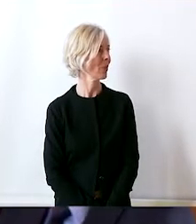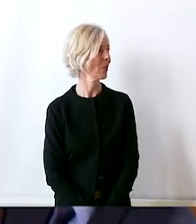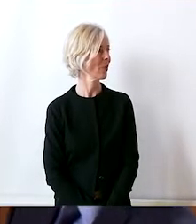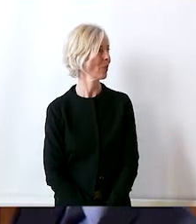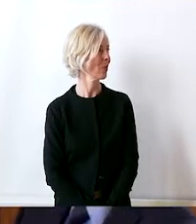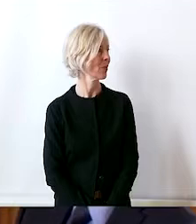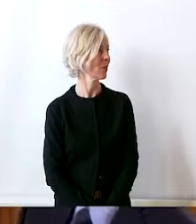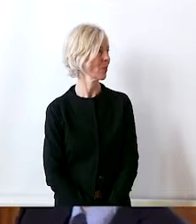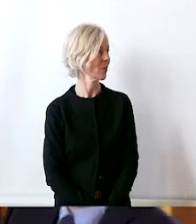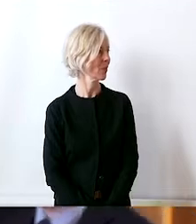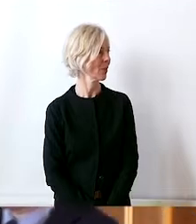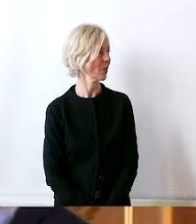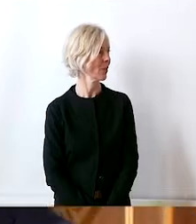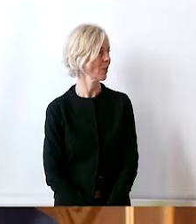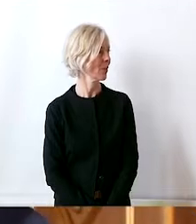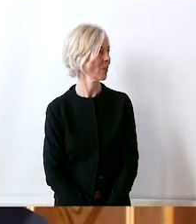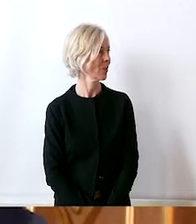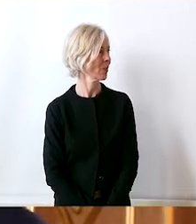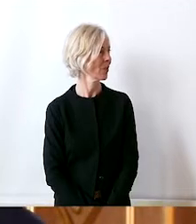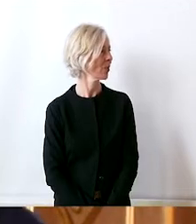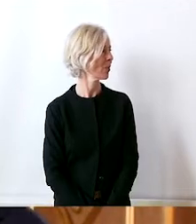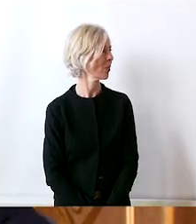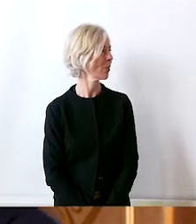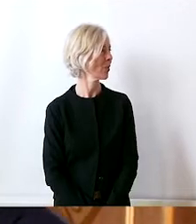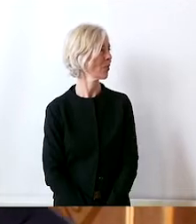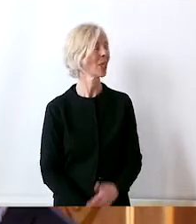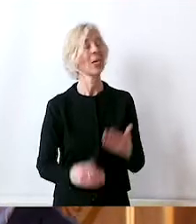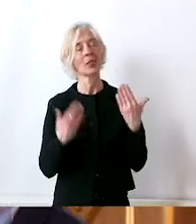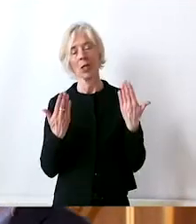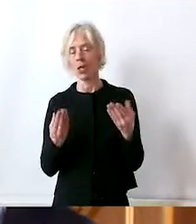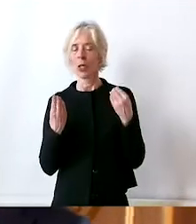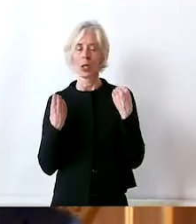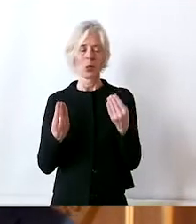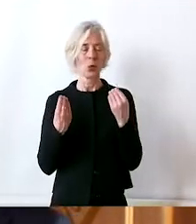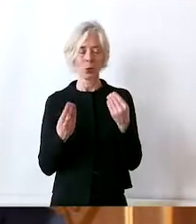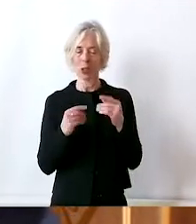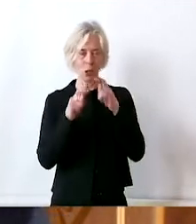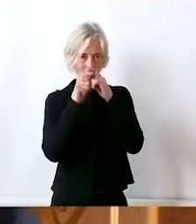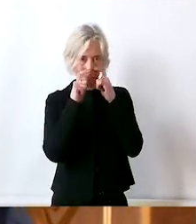So, das war die Gefahr, die es gibt, wenn man sich mit der Maske...